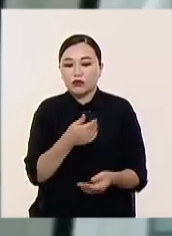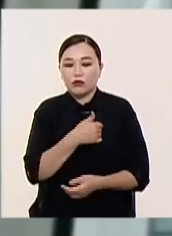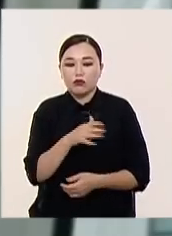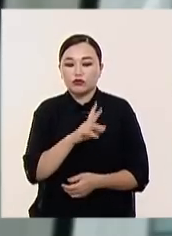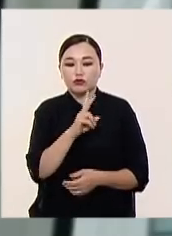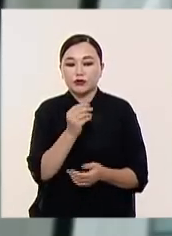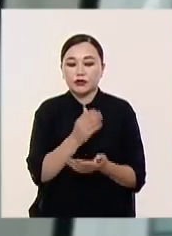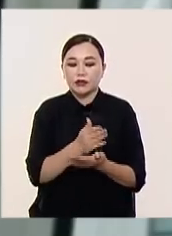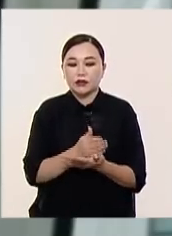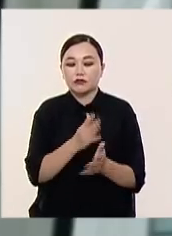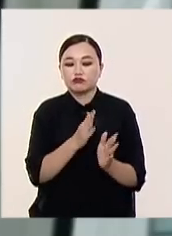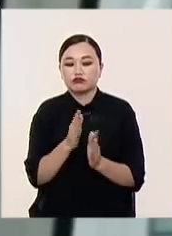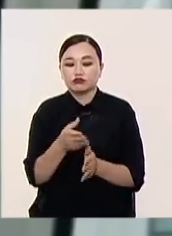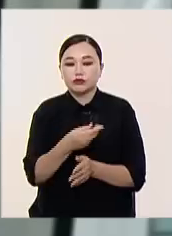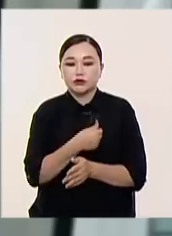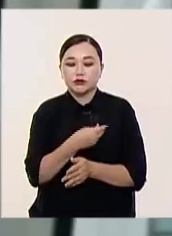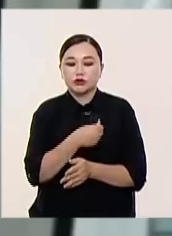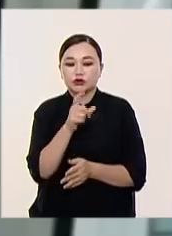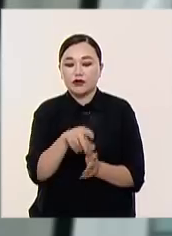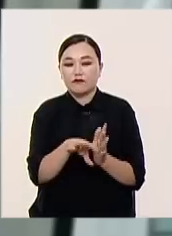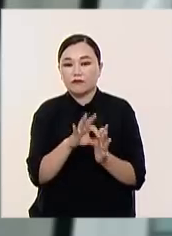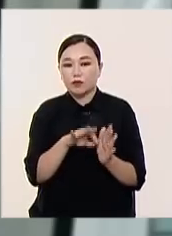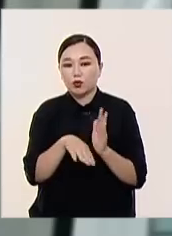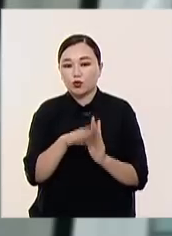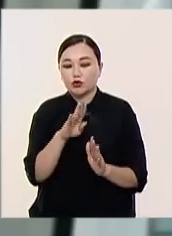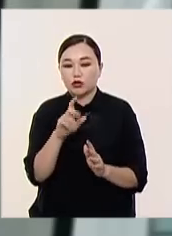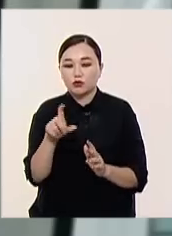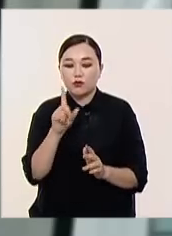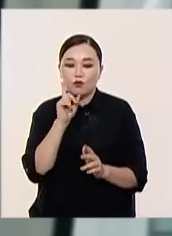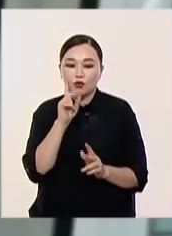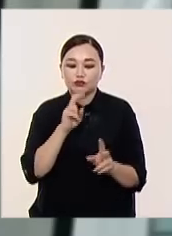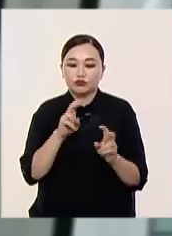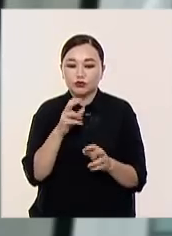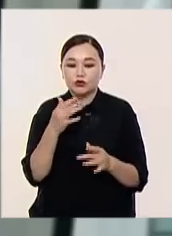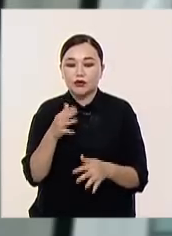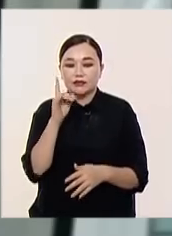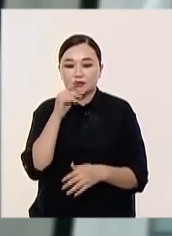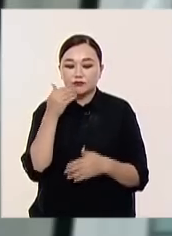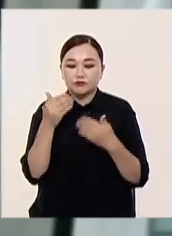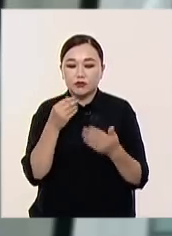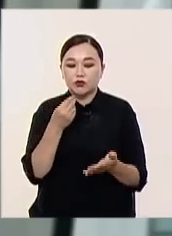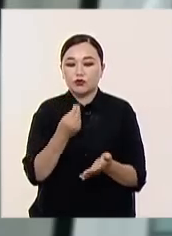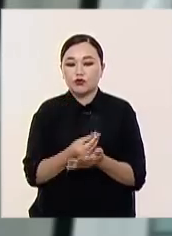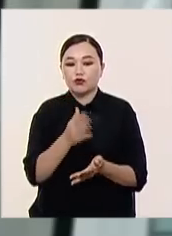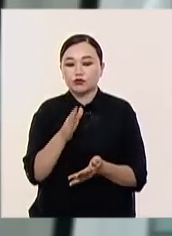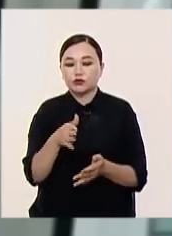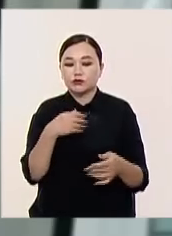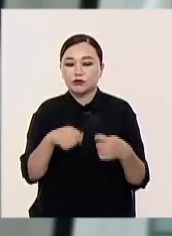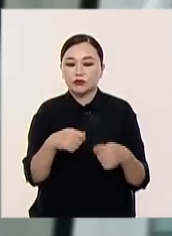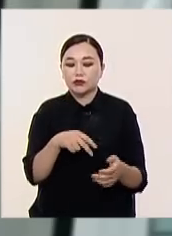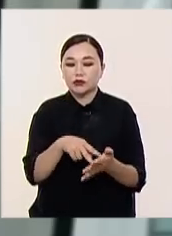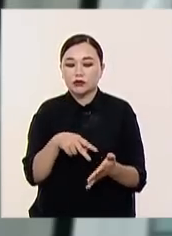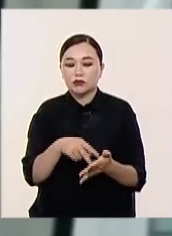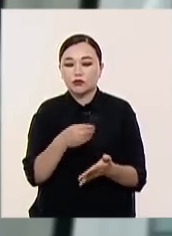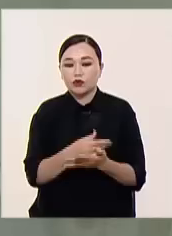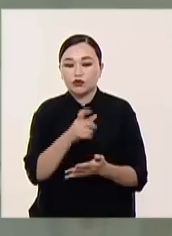жұмысы бар, ақшасын кешіктірмей төлеп тұратын адам таңдайды. Ал үй іздейтін жастар қанша адамнан біріксе де бағасы қымбат болады, нарықты сұраныс билеп тұр, адам